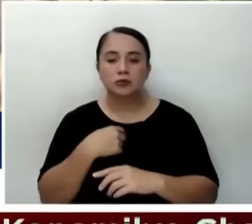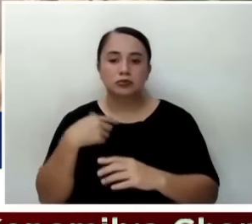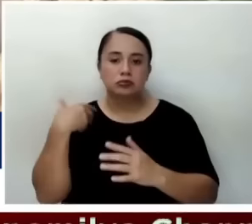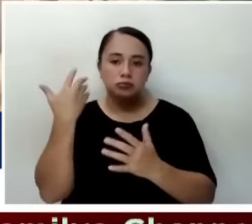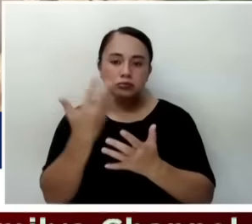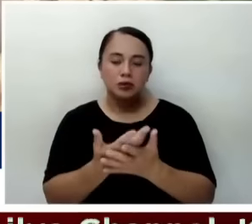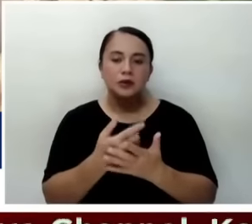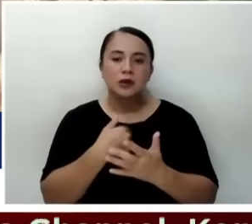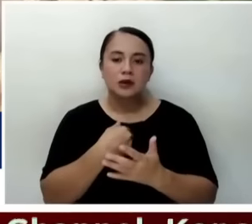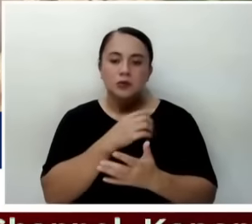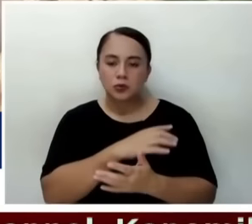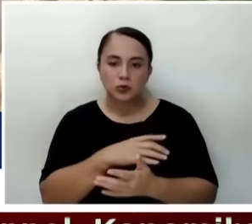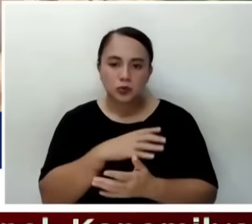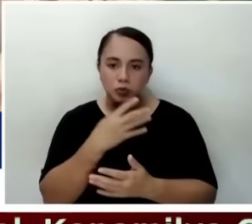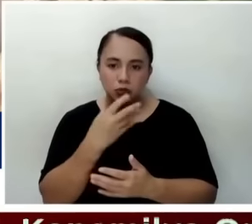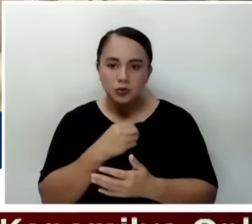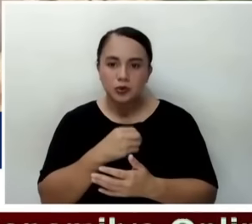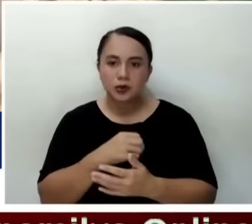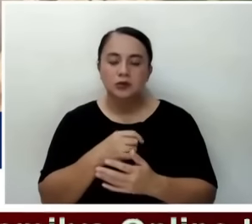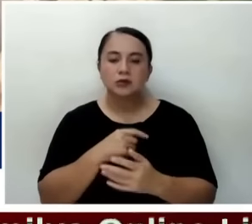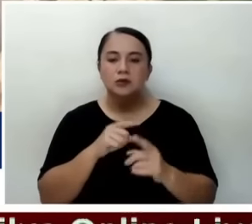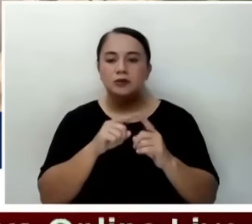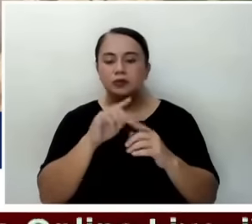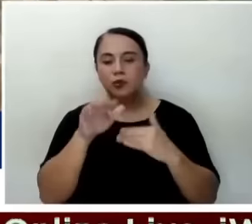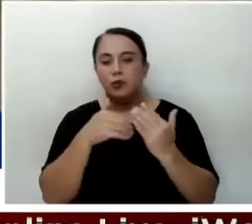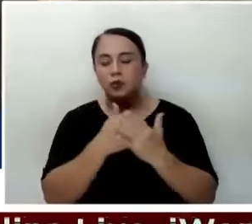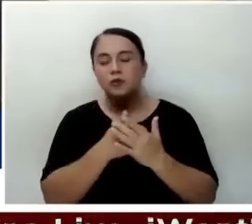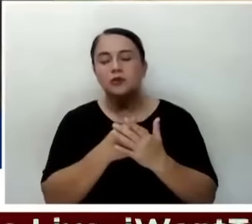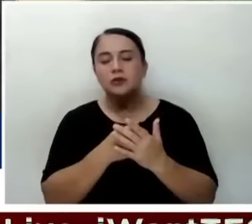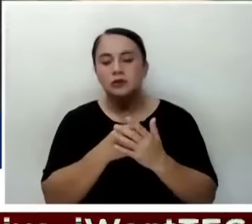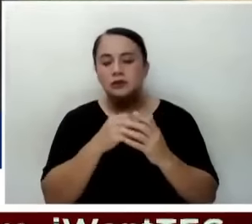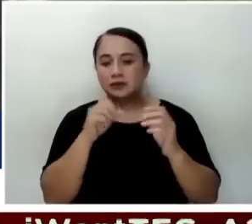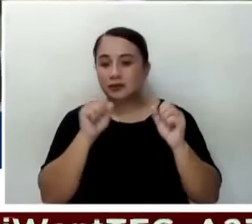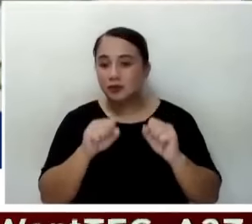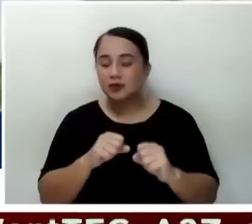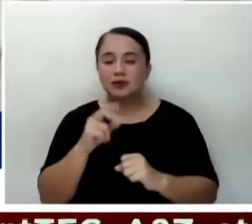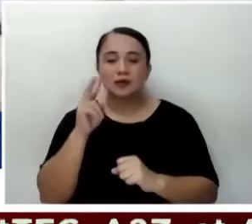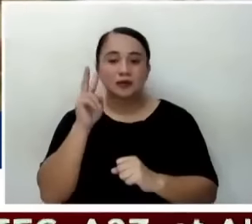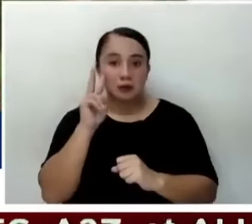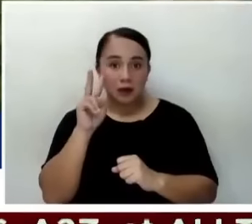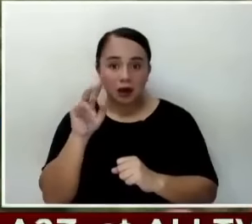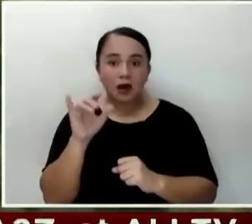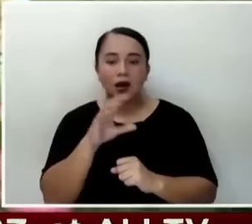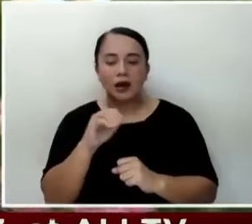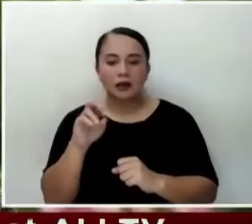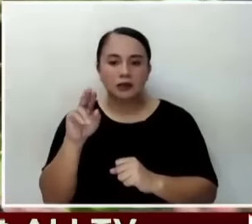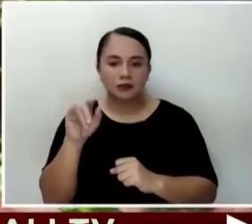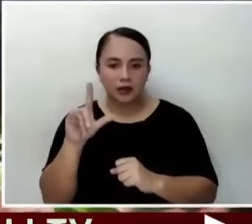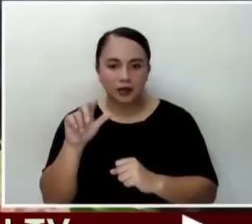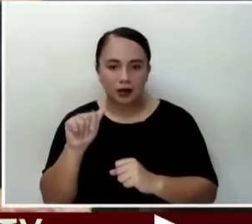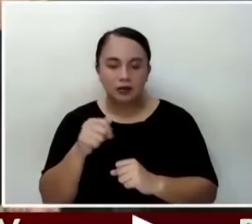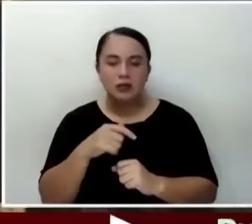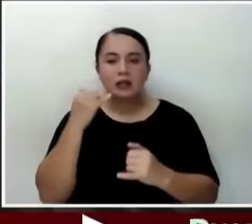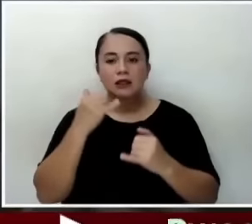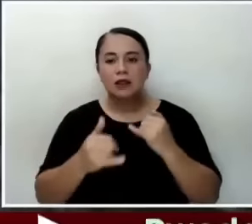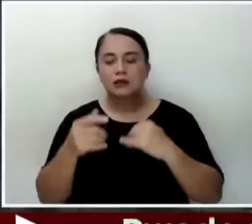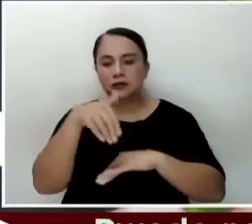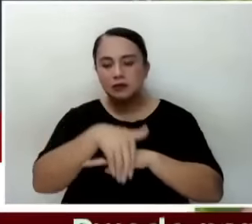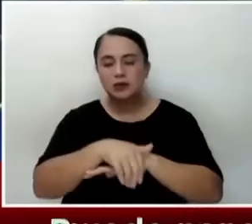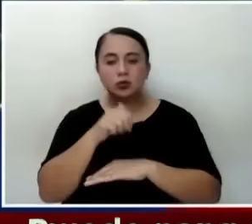ng kanilang pakikiramay si star for all seasons Vilma Santos Recto at ang pamilya Revilla. Bukas ang huling gabi ni Mother Lily